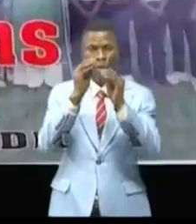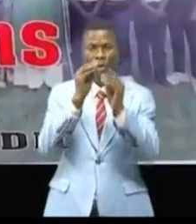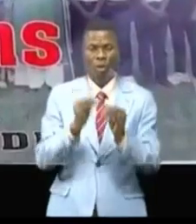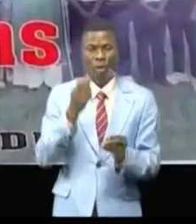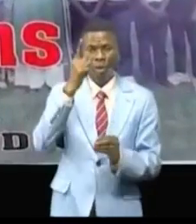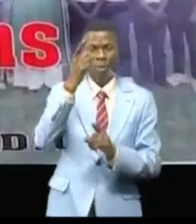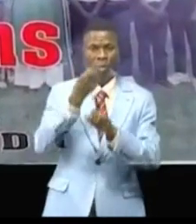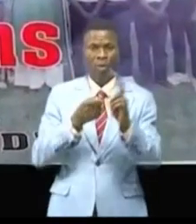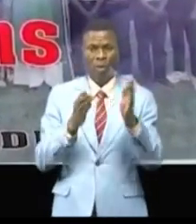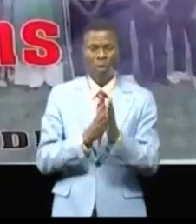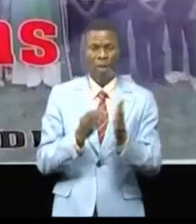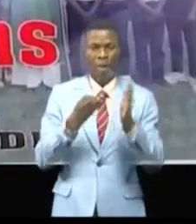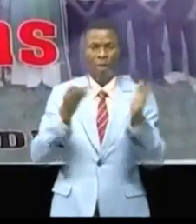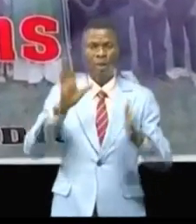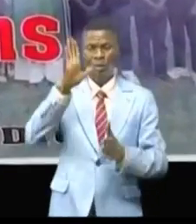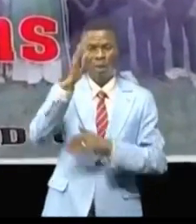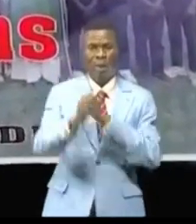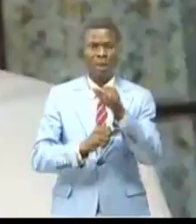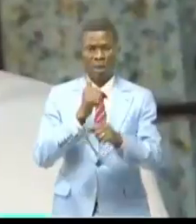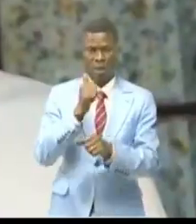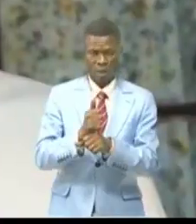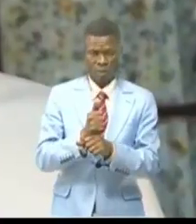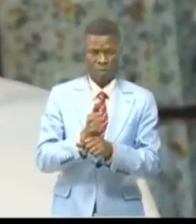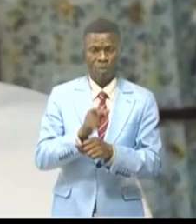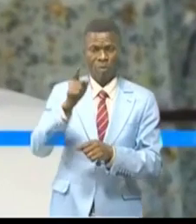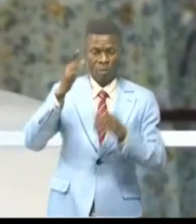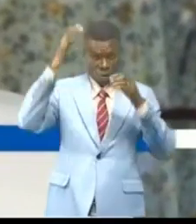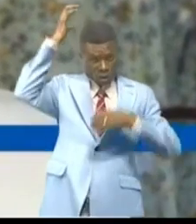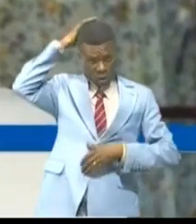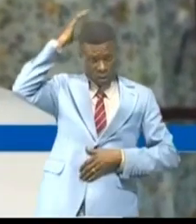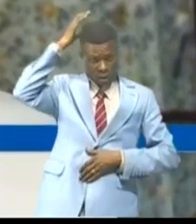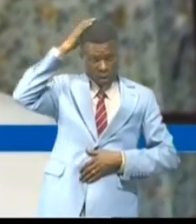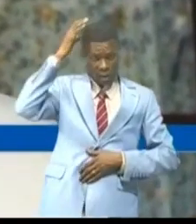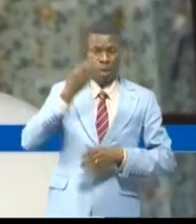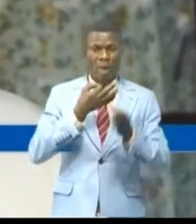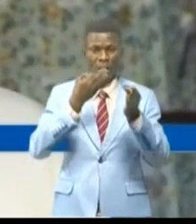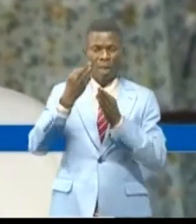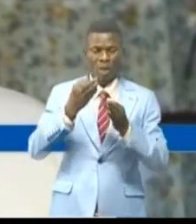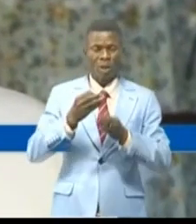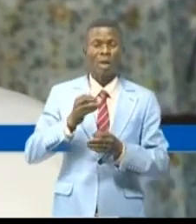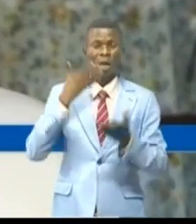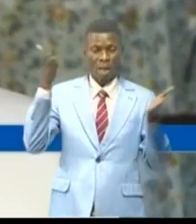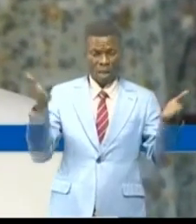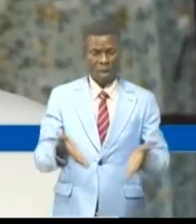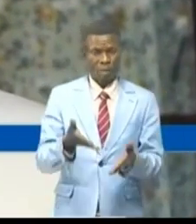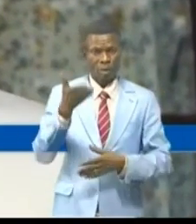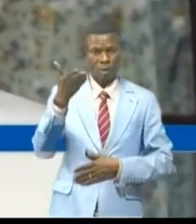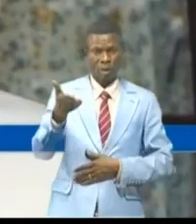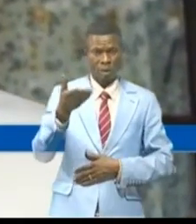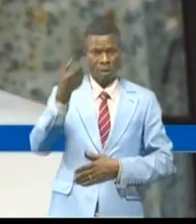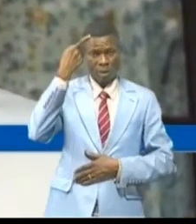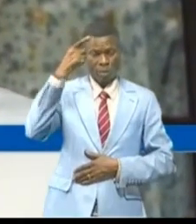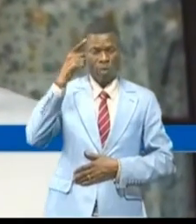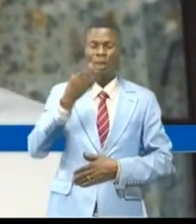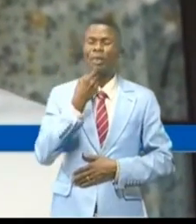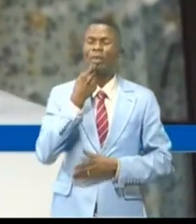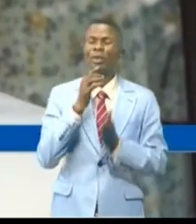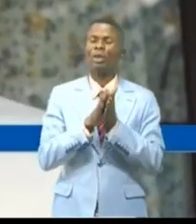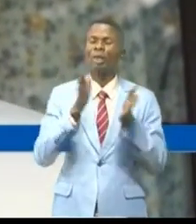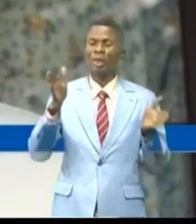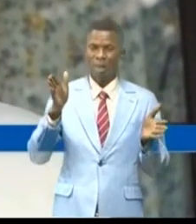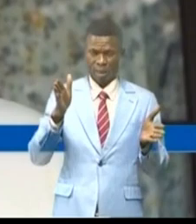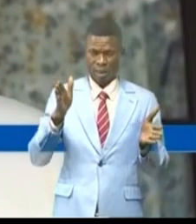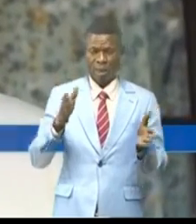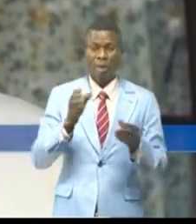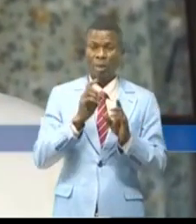octobre 75 ans. À son tour, l'homme de Dieu a justifié sa raison d'être là-bas. C'est toute une histoire, dit-il,